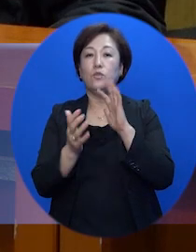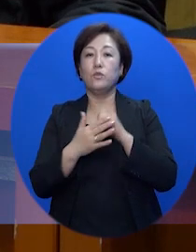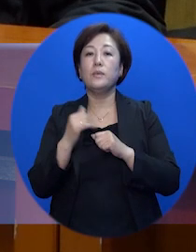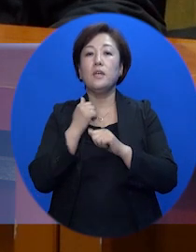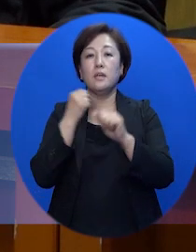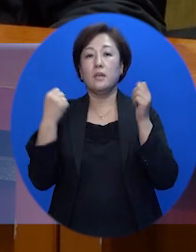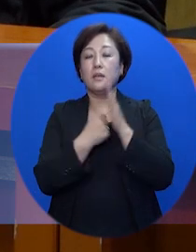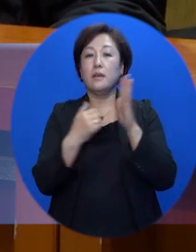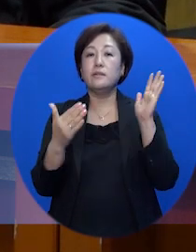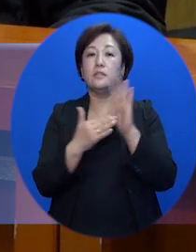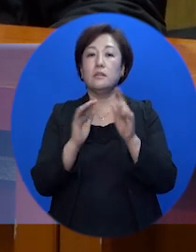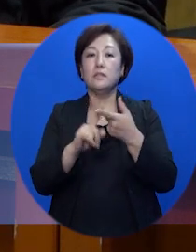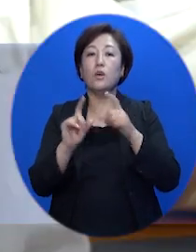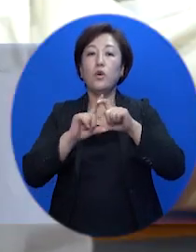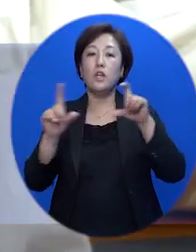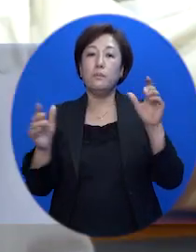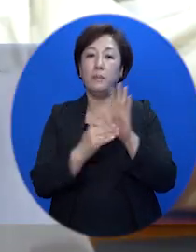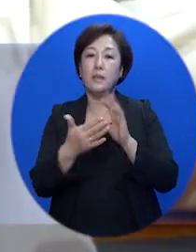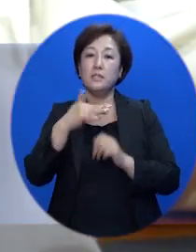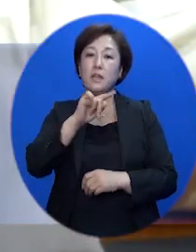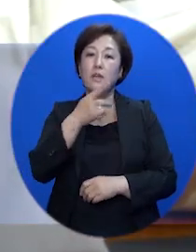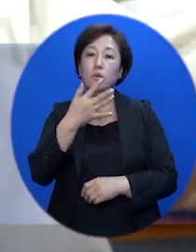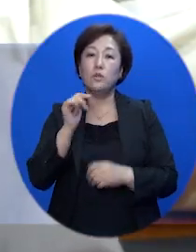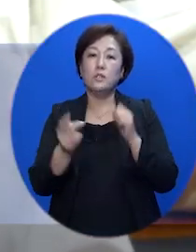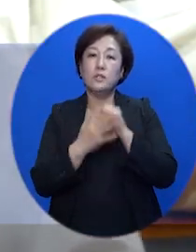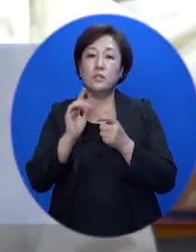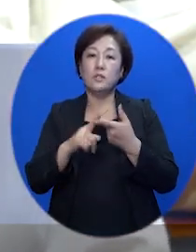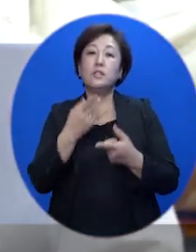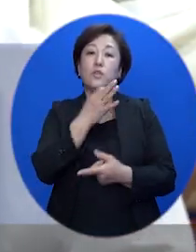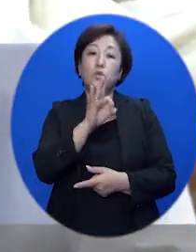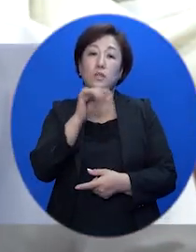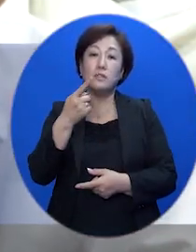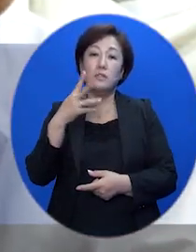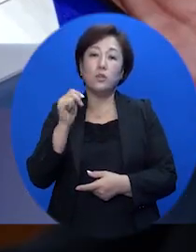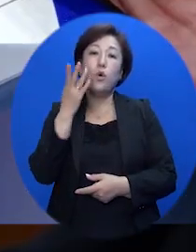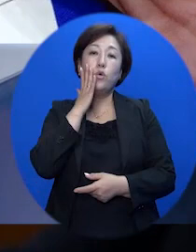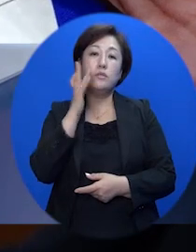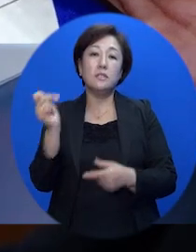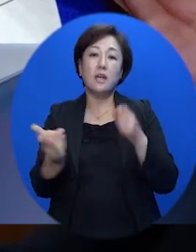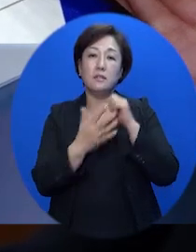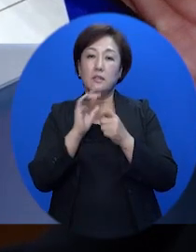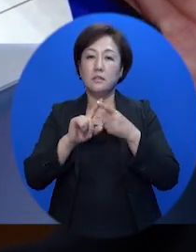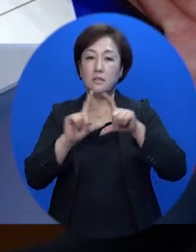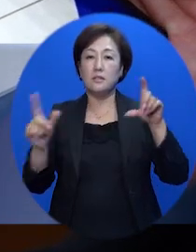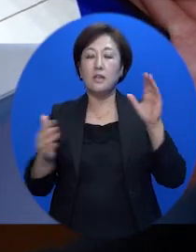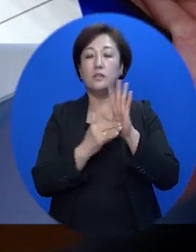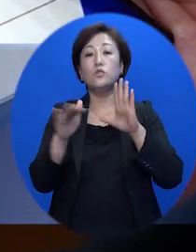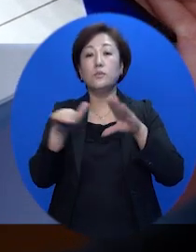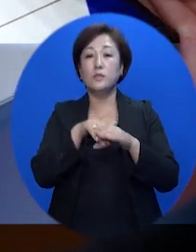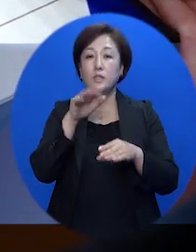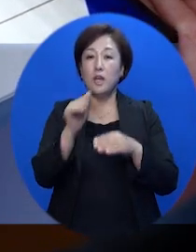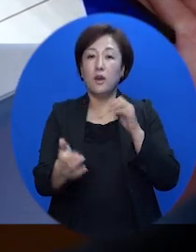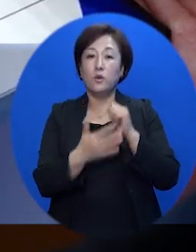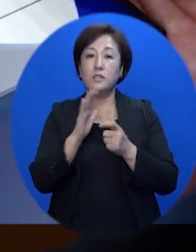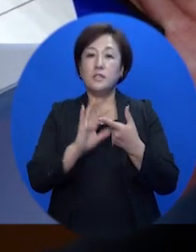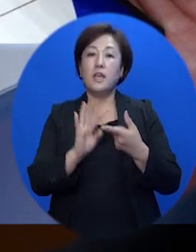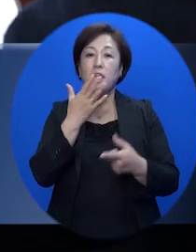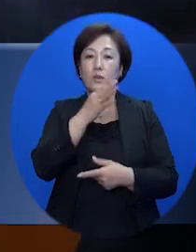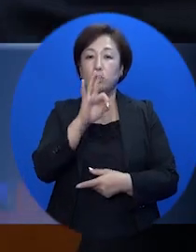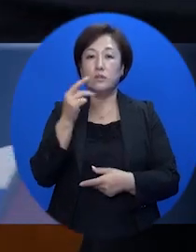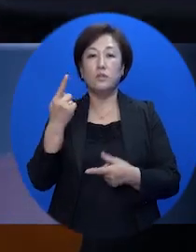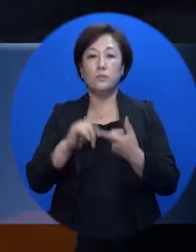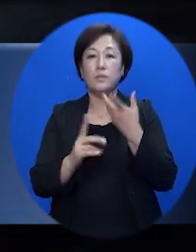선정됐습니다. 일반부 최우수 작품을 수상한 뉴트로 울산으로는 최근 대중문화 트렌드로 자리매김한 뉴트로